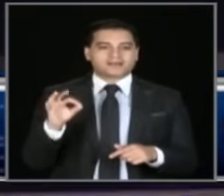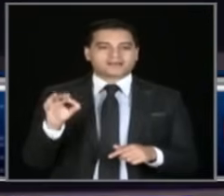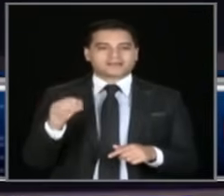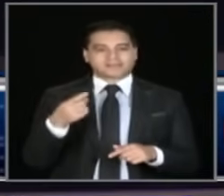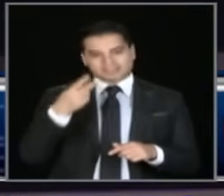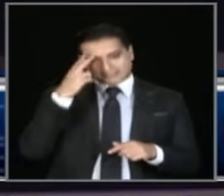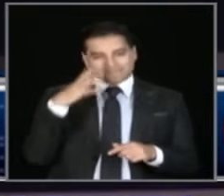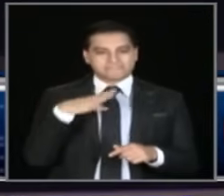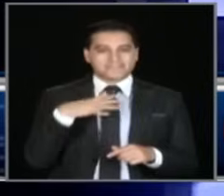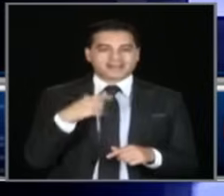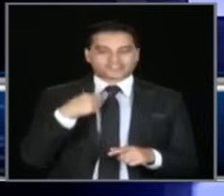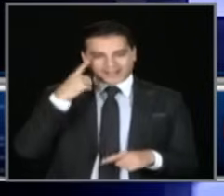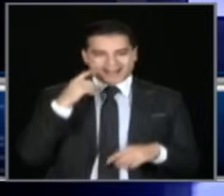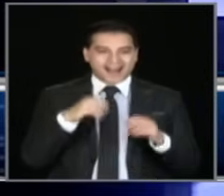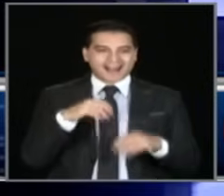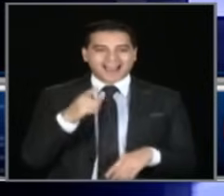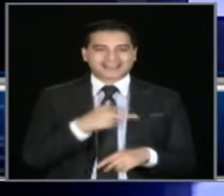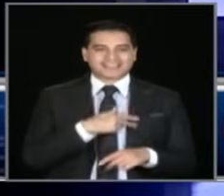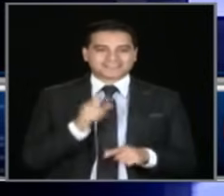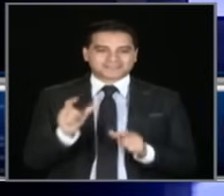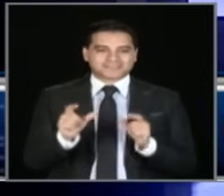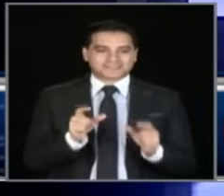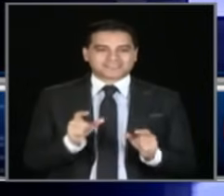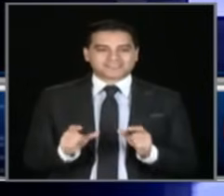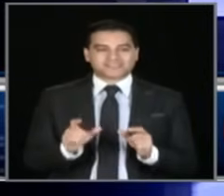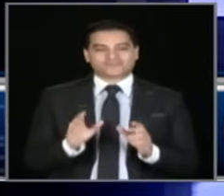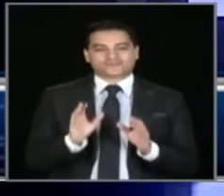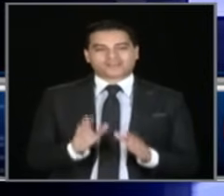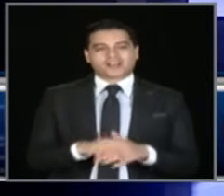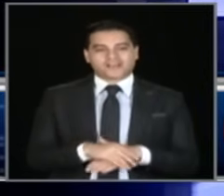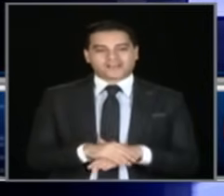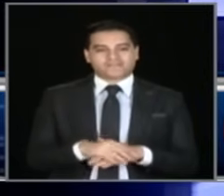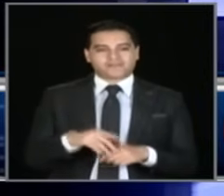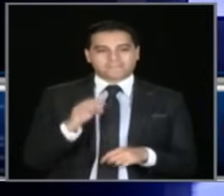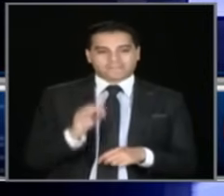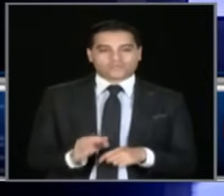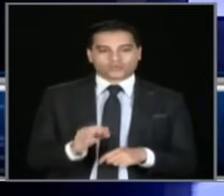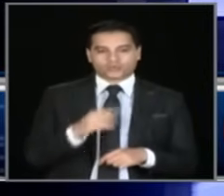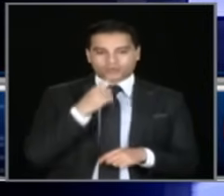باشا. أنا الآن لحس يكون واحد يعني قبلي أو بعدي. هو مفروض